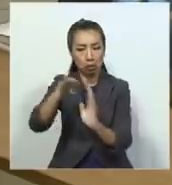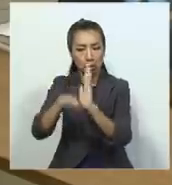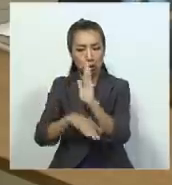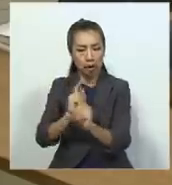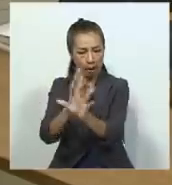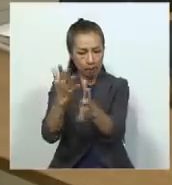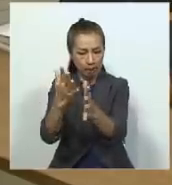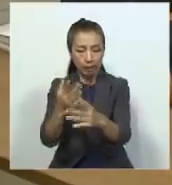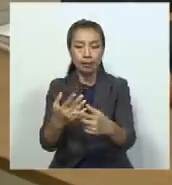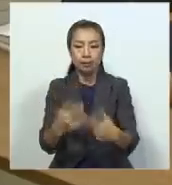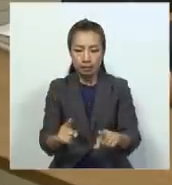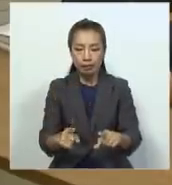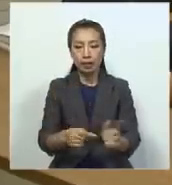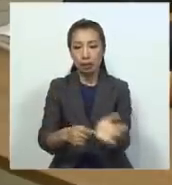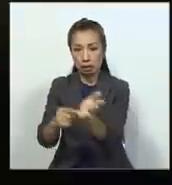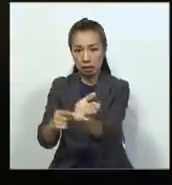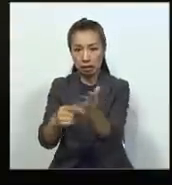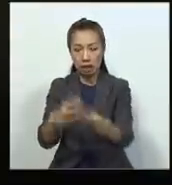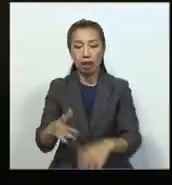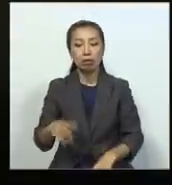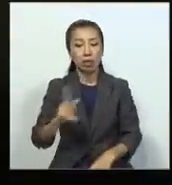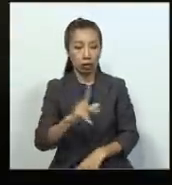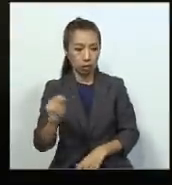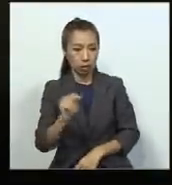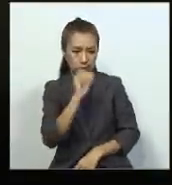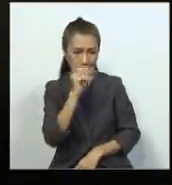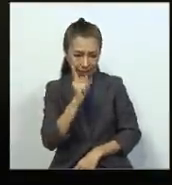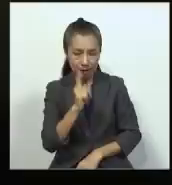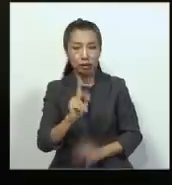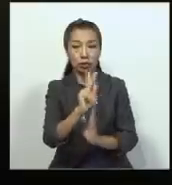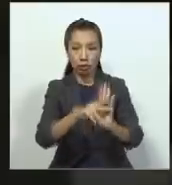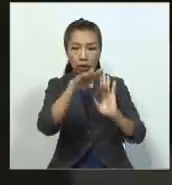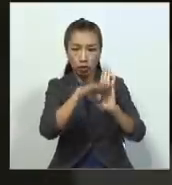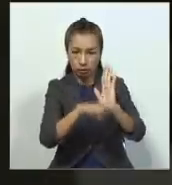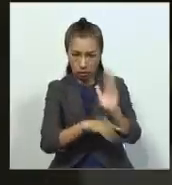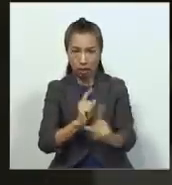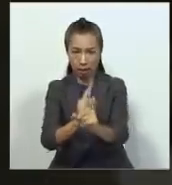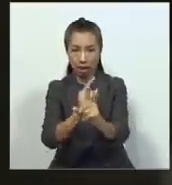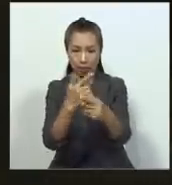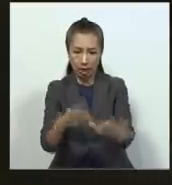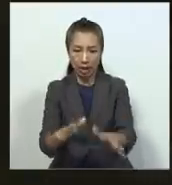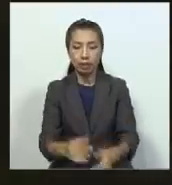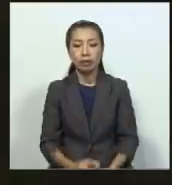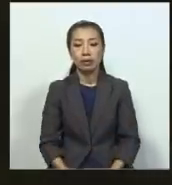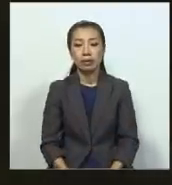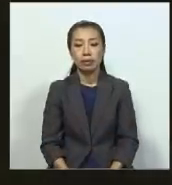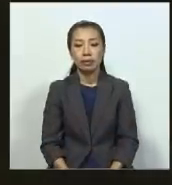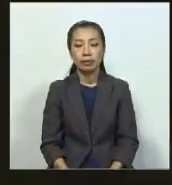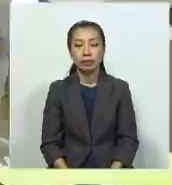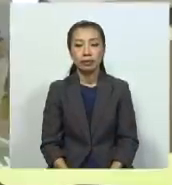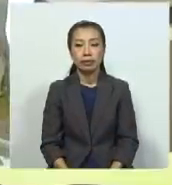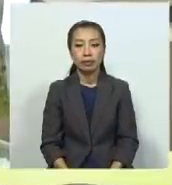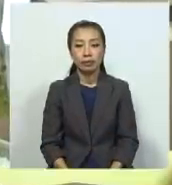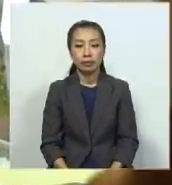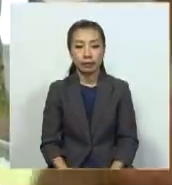ส่งสารรัฐธรรมนูญซึ่งทางกกตเองยืนยันว่าดำเนินการไปตามกระบวนการของกฎหมายทุกขั้นตอนค่ะ